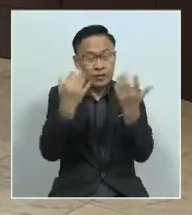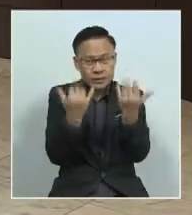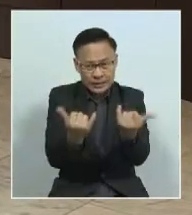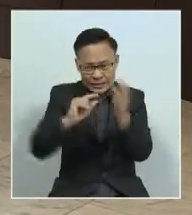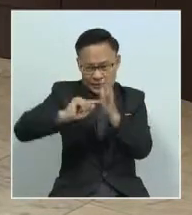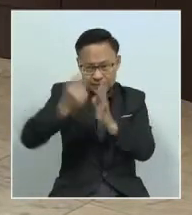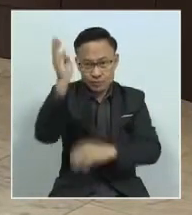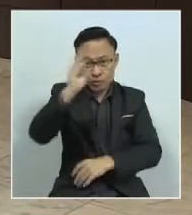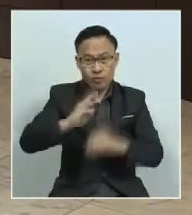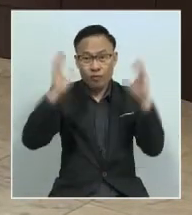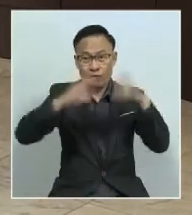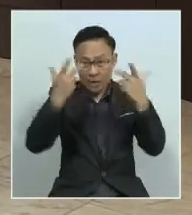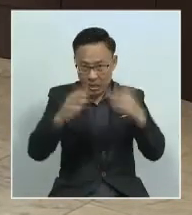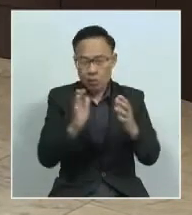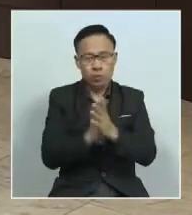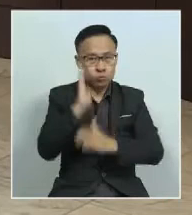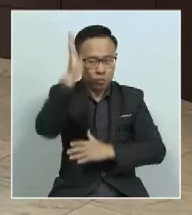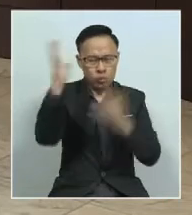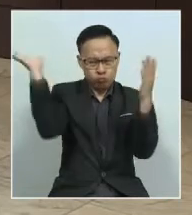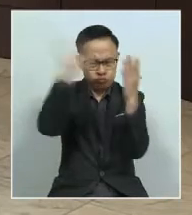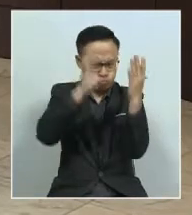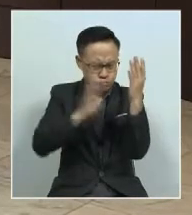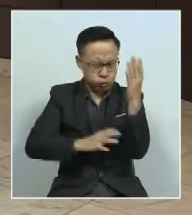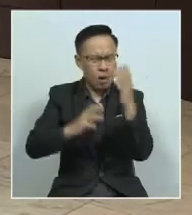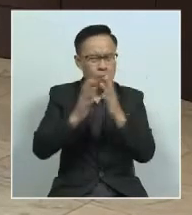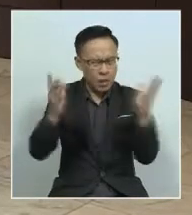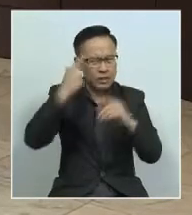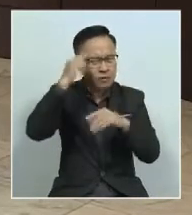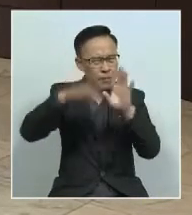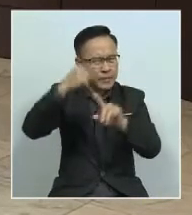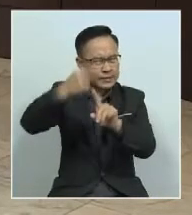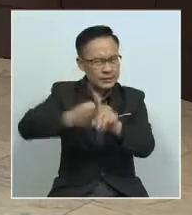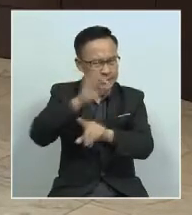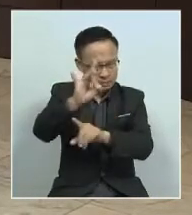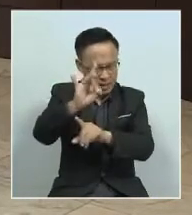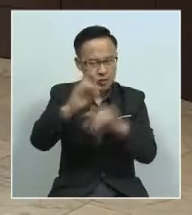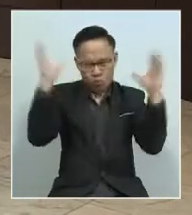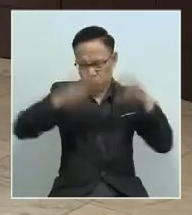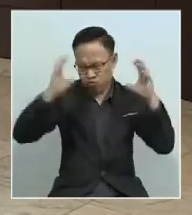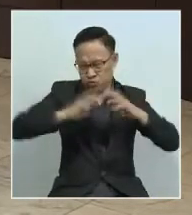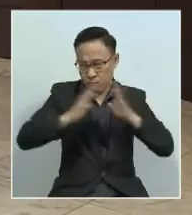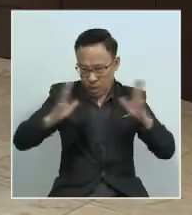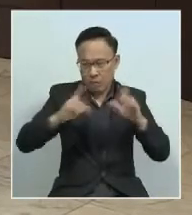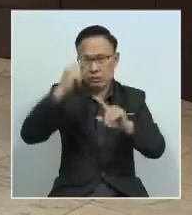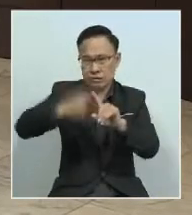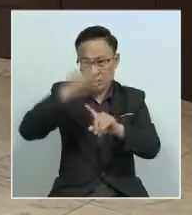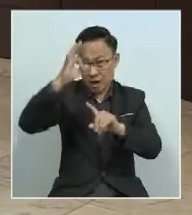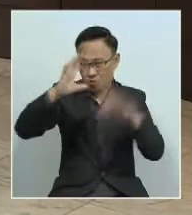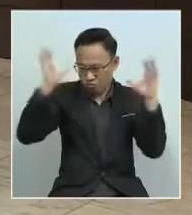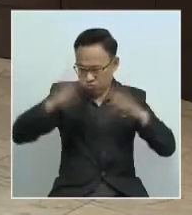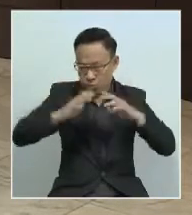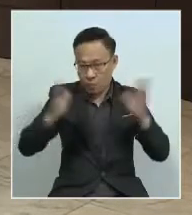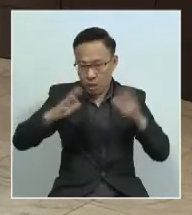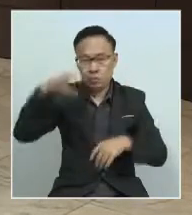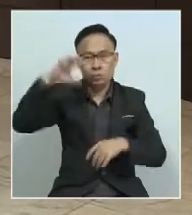ครับแล้วก็จะตกอย่างหนักเลยเนี่ยคาดกันว่าในช่วงประมาณสักเดือนสิงหาคมเดือนกันยายนกรมอุตุเข